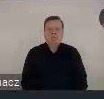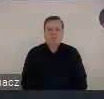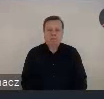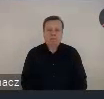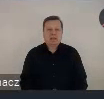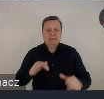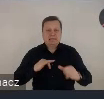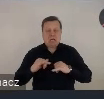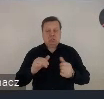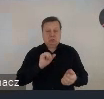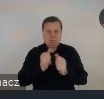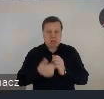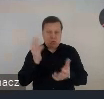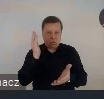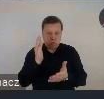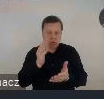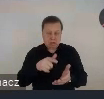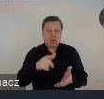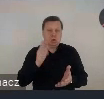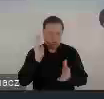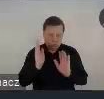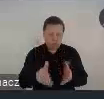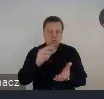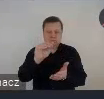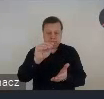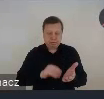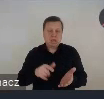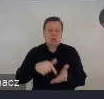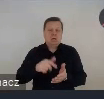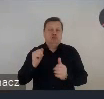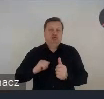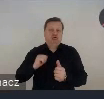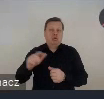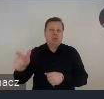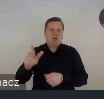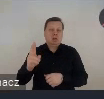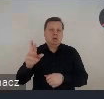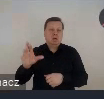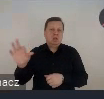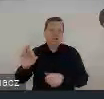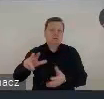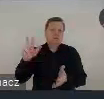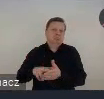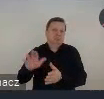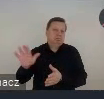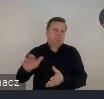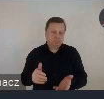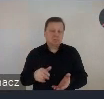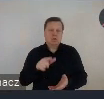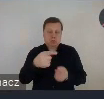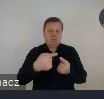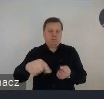Zmiana w zarządzie nastąpiła i że jest w trakcie oczekiwania na nowy wpis